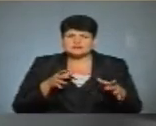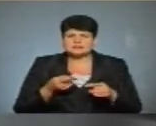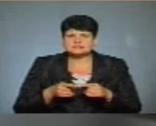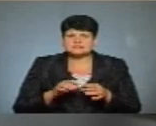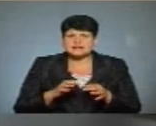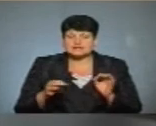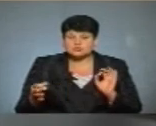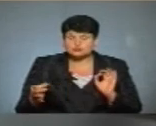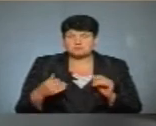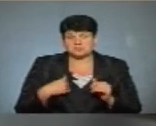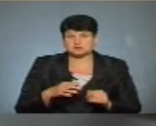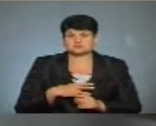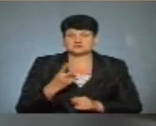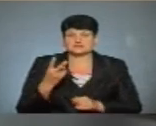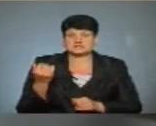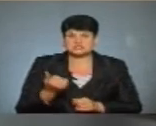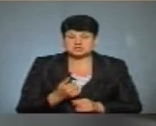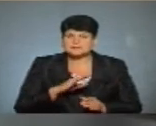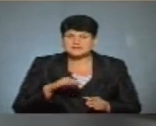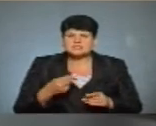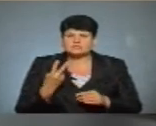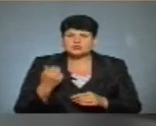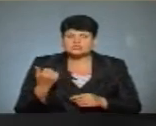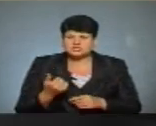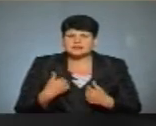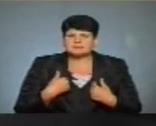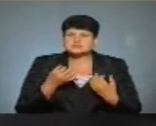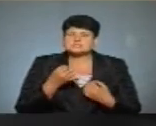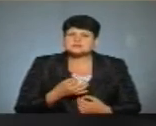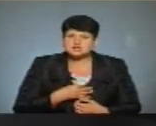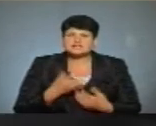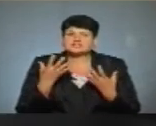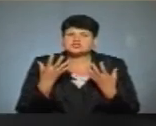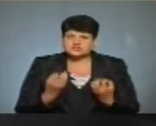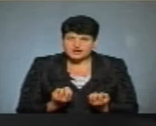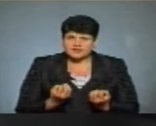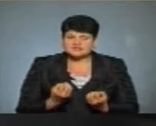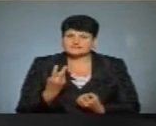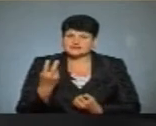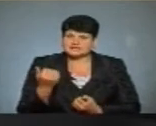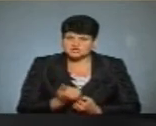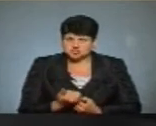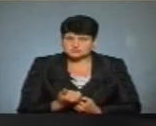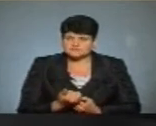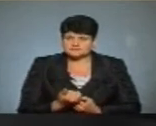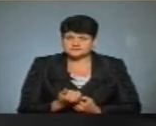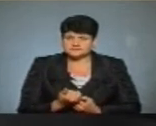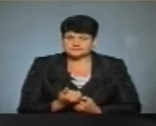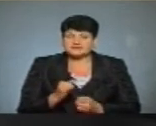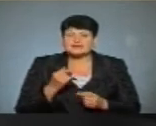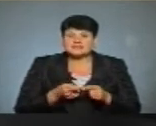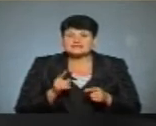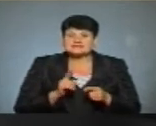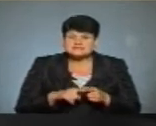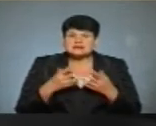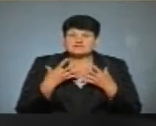ланцюг. Ми були 2 тижні. Після 2 тижнів нам сказали ще 2 тижні. І це